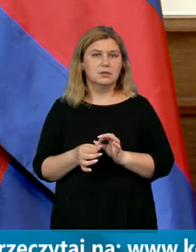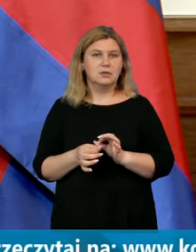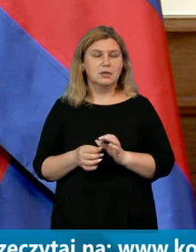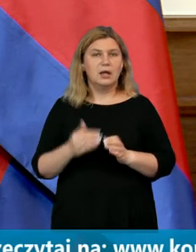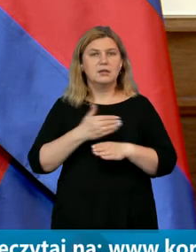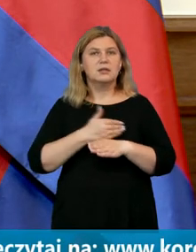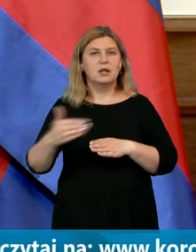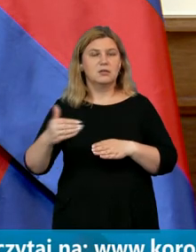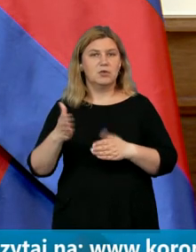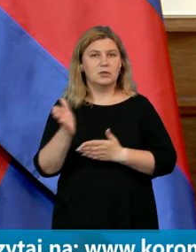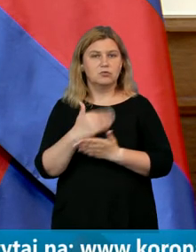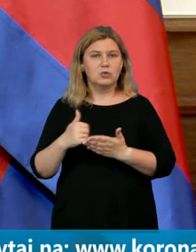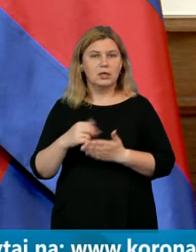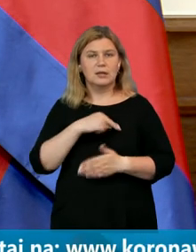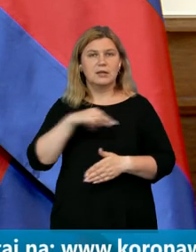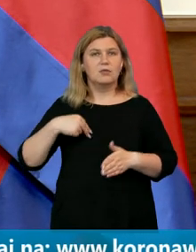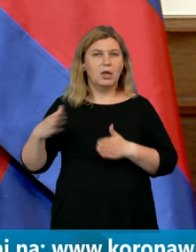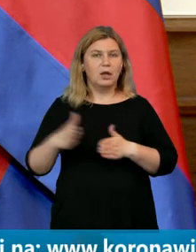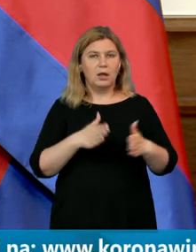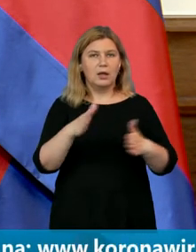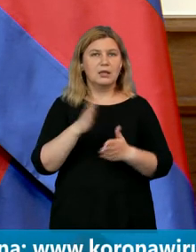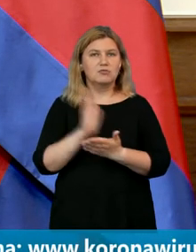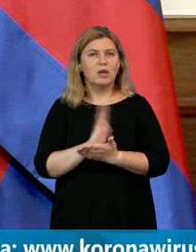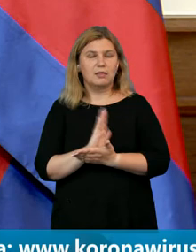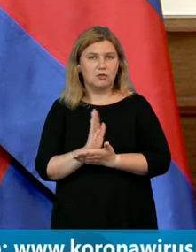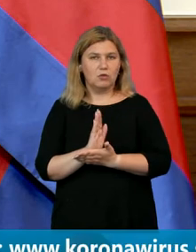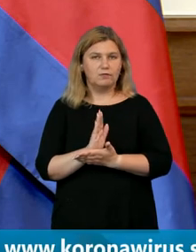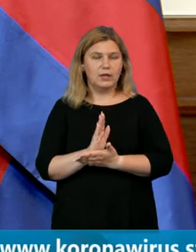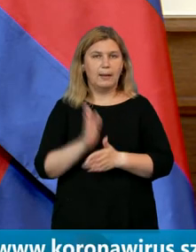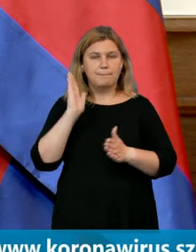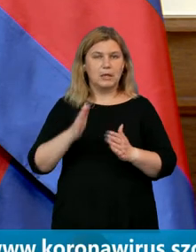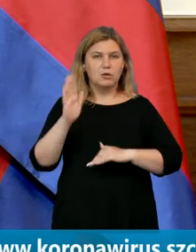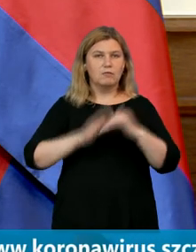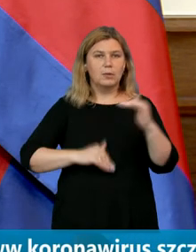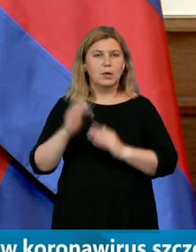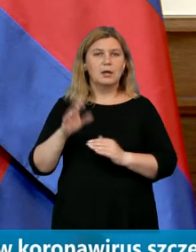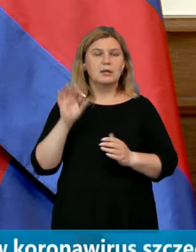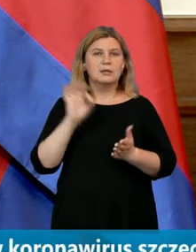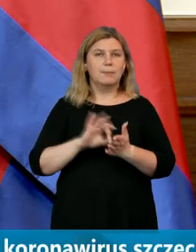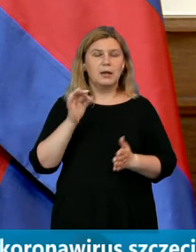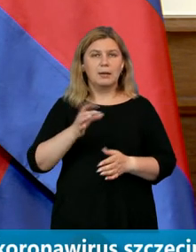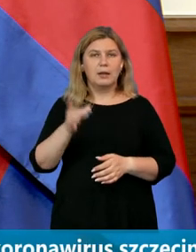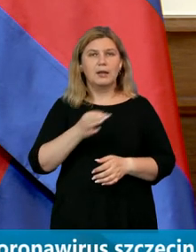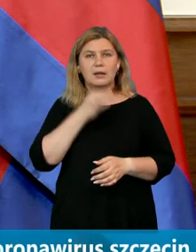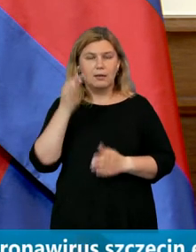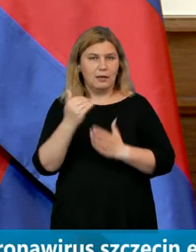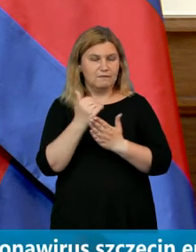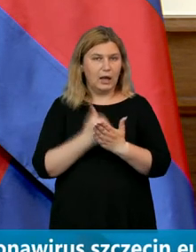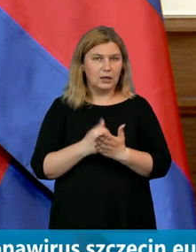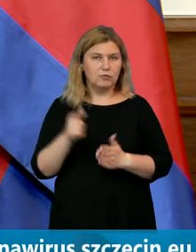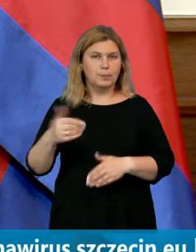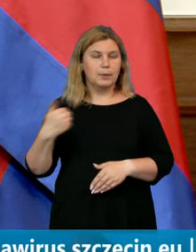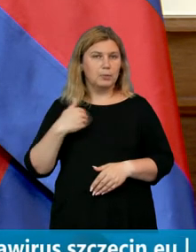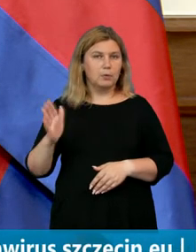dalsza część naszej trasy średnicowej zostanie wybudowana. Więc na pewno będziemy poprawiali warunki, żeby było tam